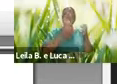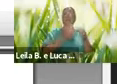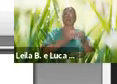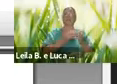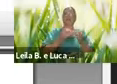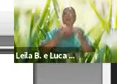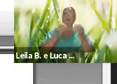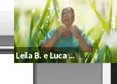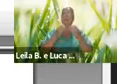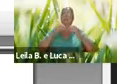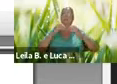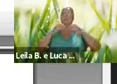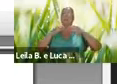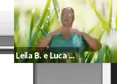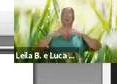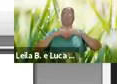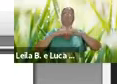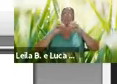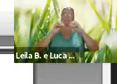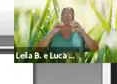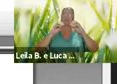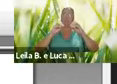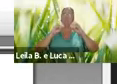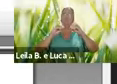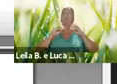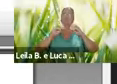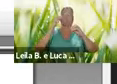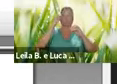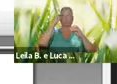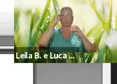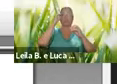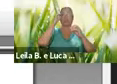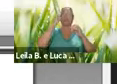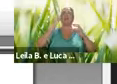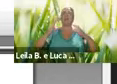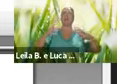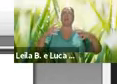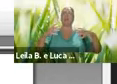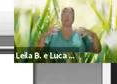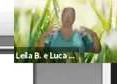volta arrivata, per poter accendere, no?